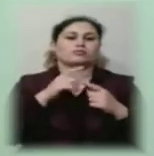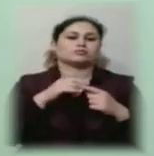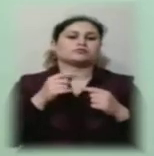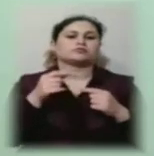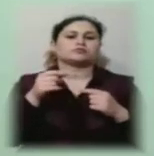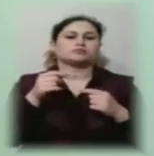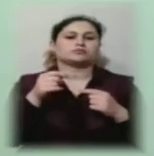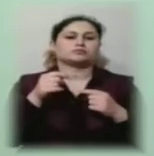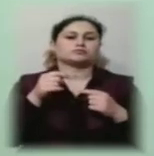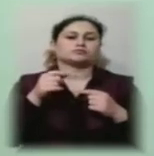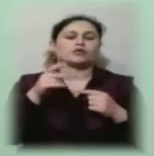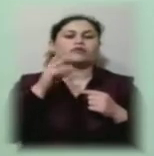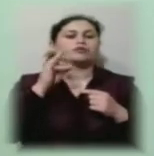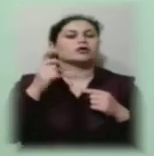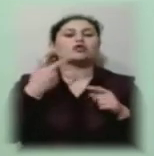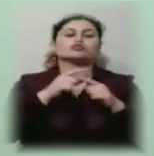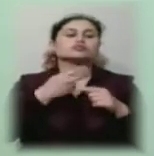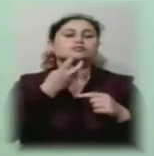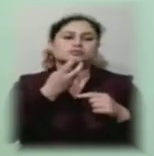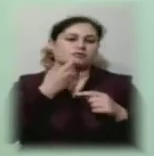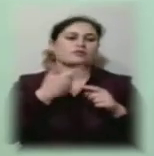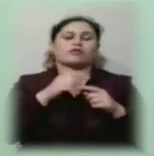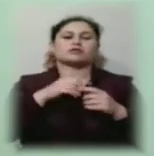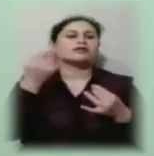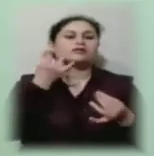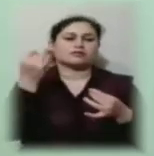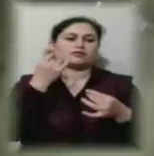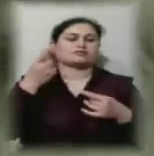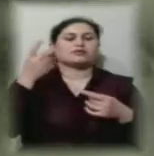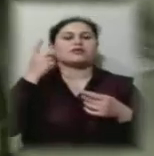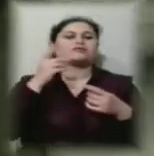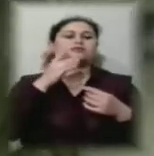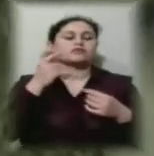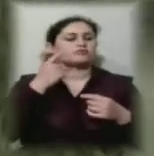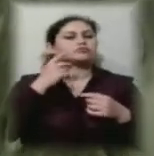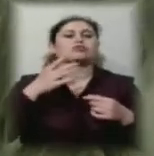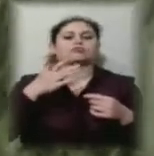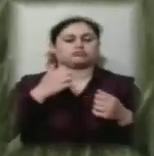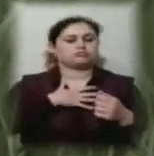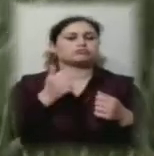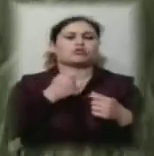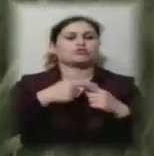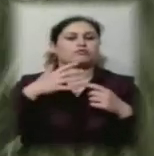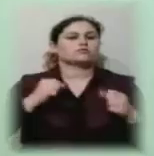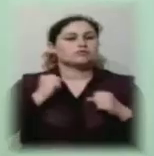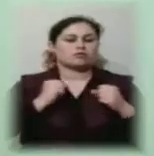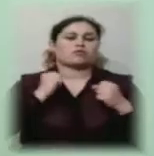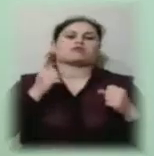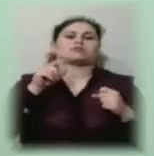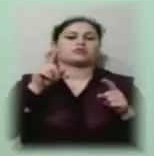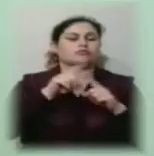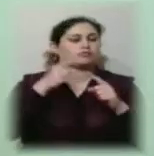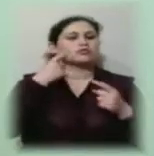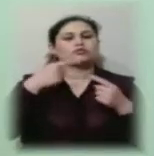Вона дуже кумедна, дуже забавна, але вона дуже-дуже наполеглива, вона старанна. Вона відрізняється від